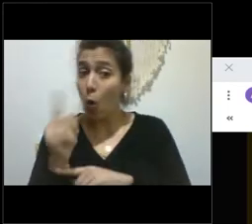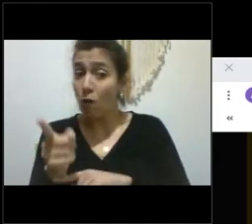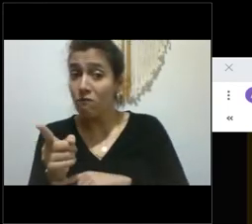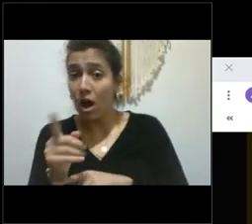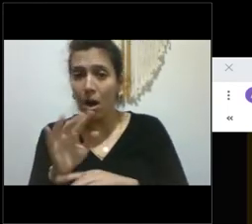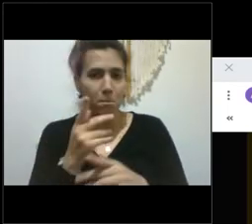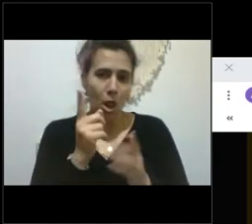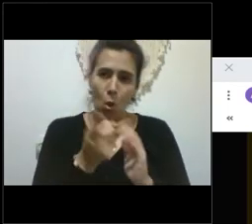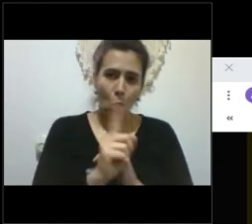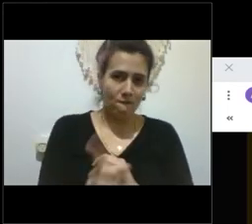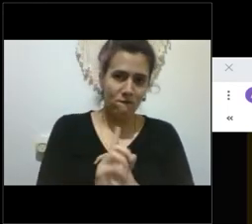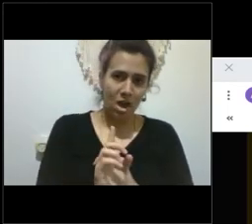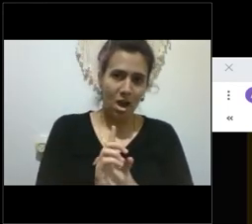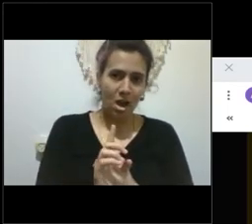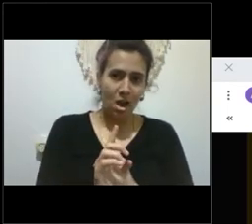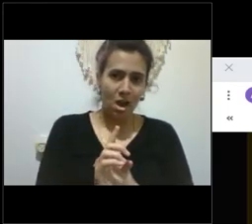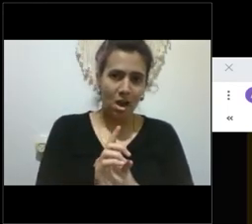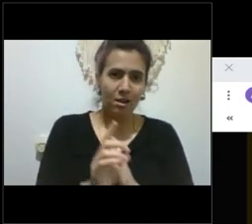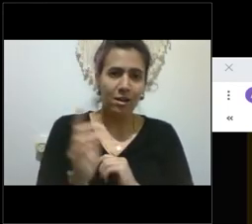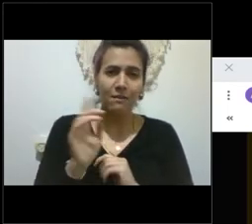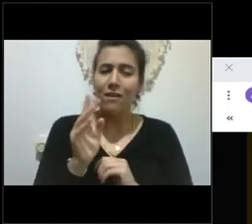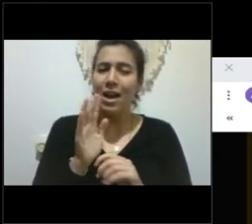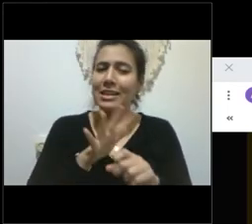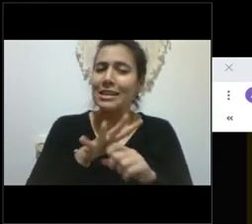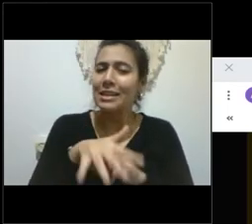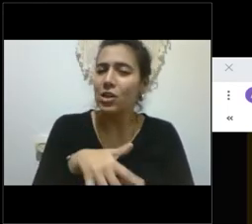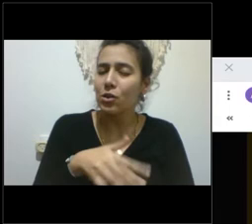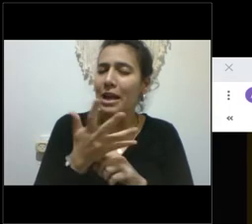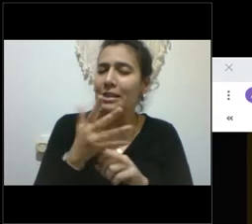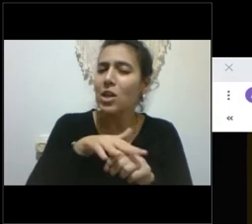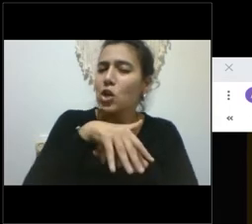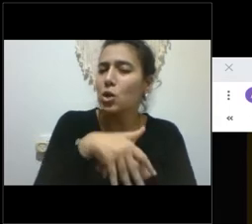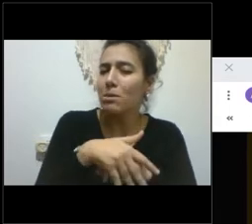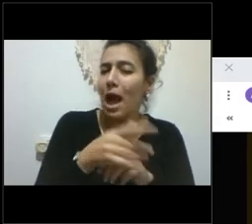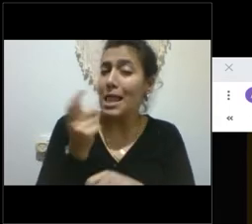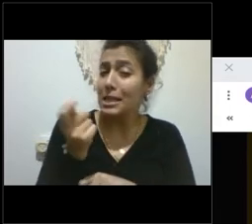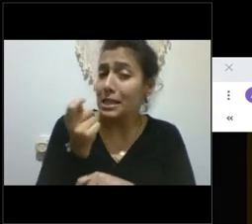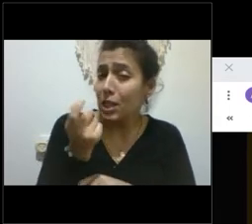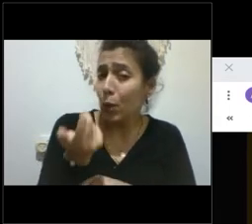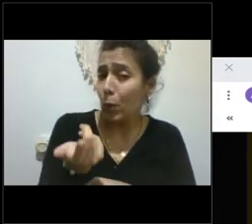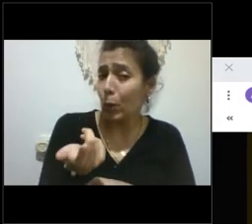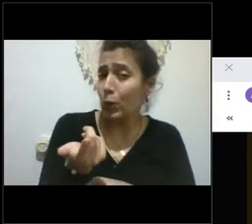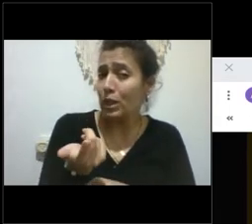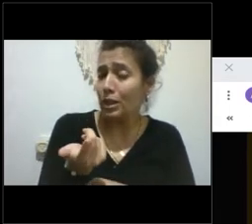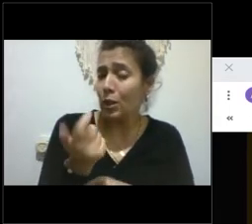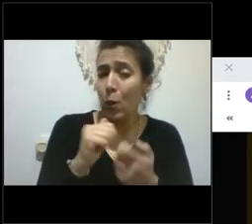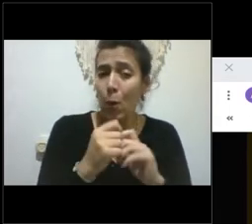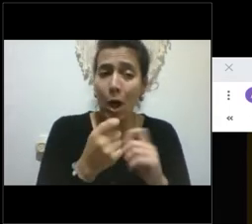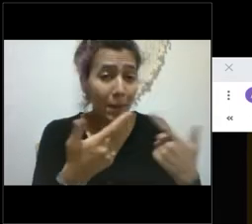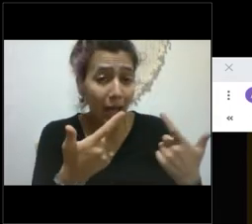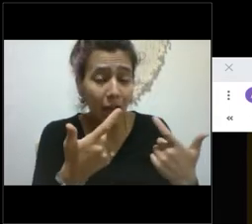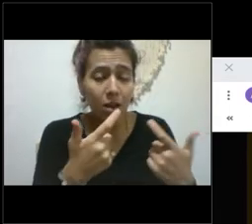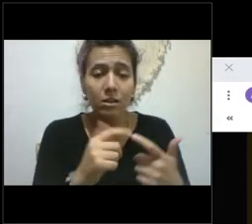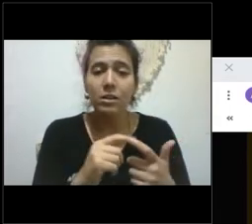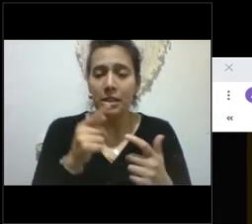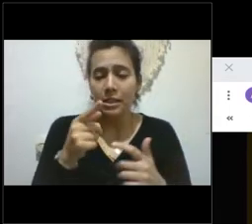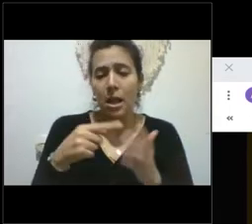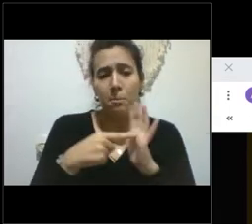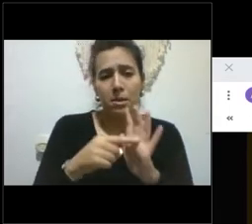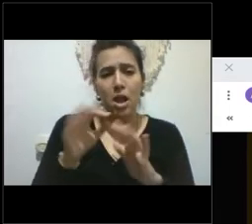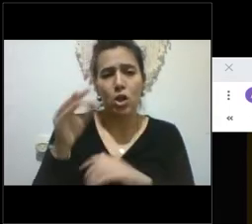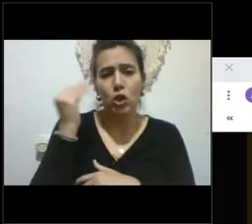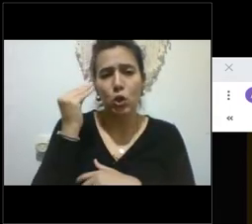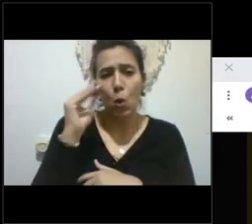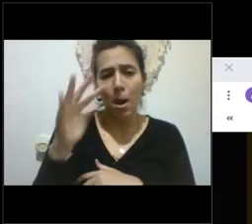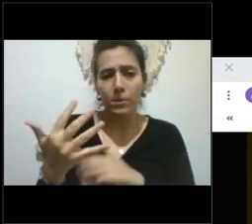ואיך זה ישפיע בסופו של דבר על השכירות שלנו או על ה-ARV. אז כל הדברים האלה, זה יהיה המטרה של השיעור החמישי, לדעתי